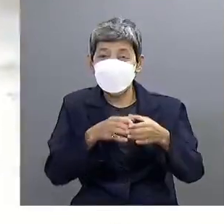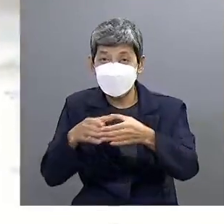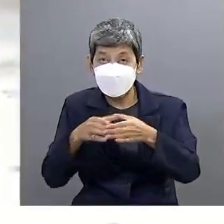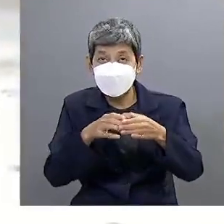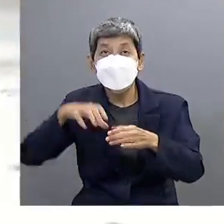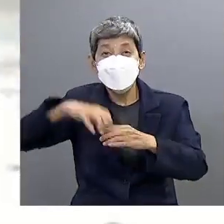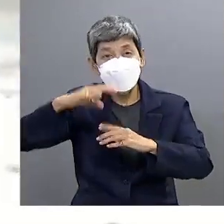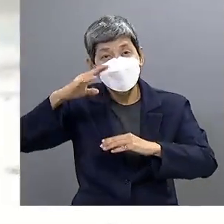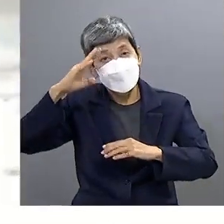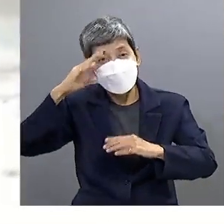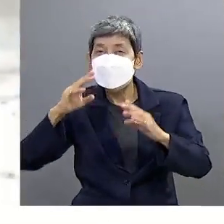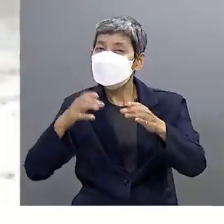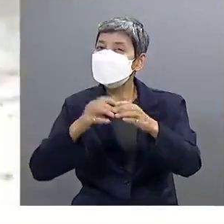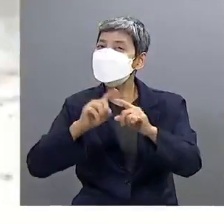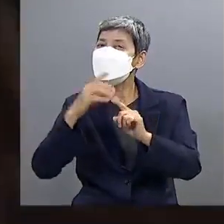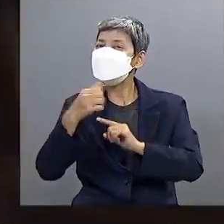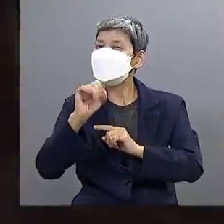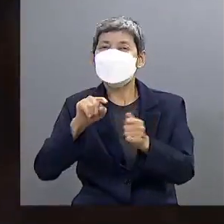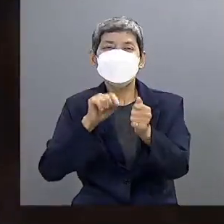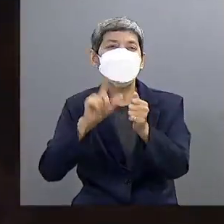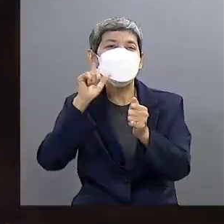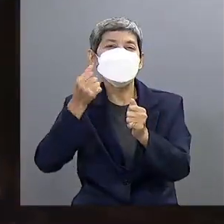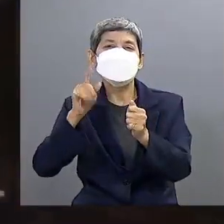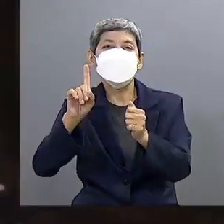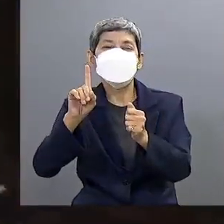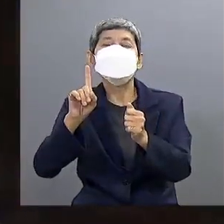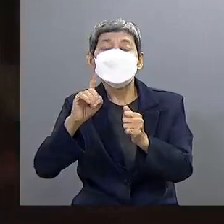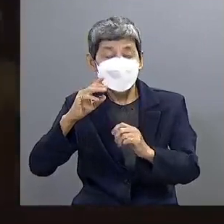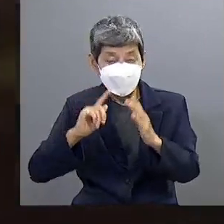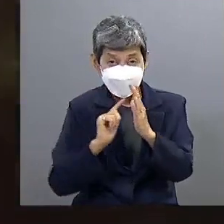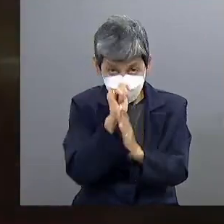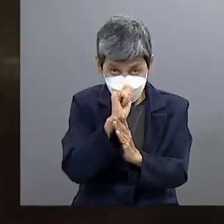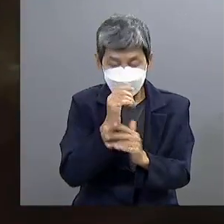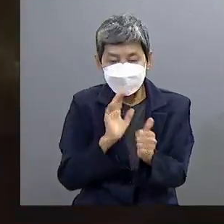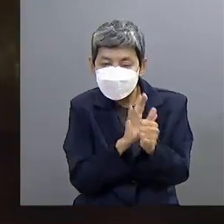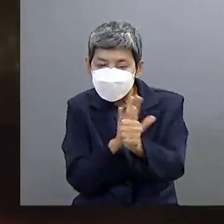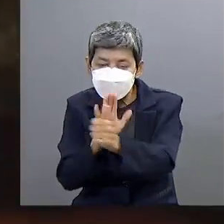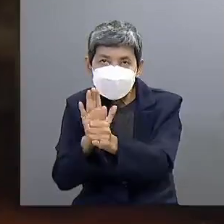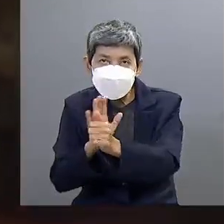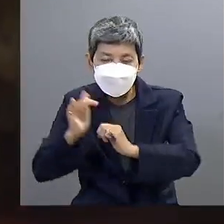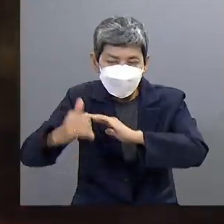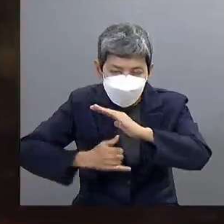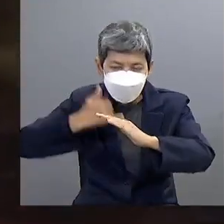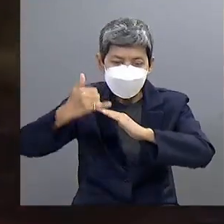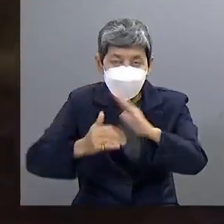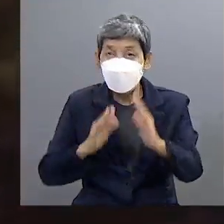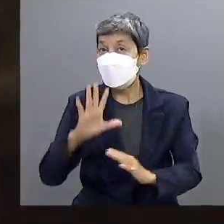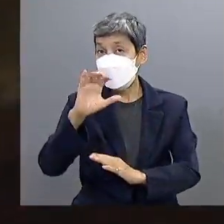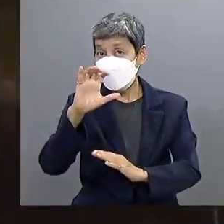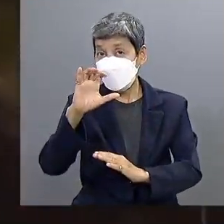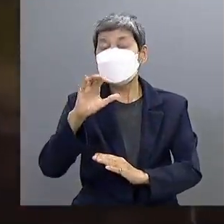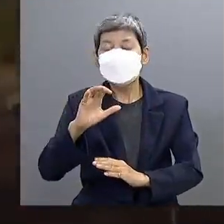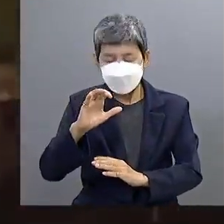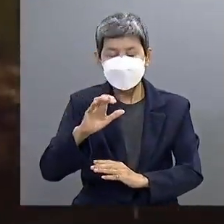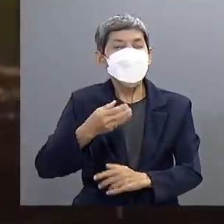ที่ 14อำเภอแม่สอดจังหวัดตากเข้าอำนวยความสะดวกให้กับผู้หนีภัยการสู้รบกว่า 500คนที่สมัครใจเดินทาง